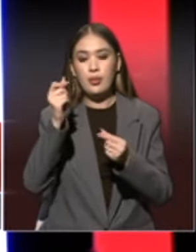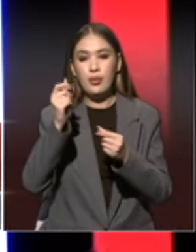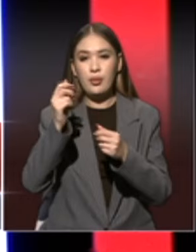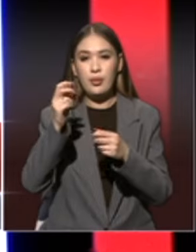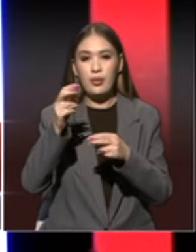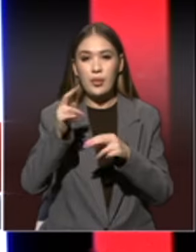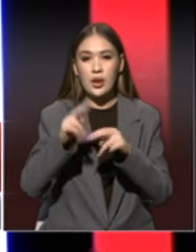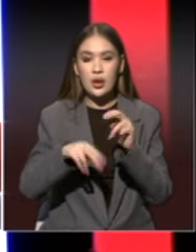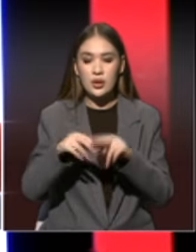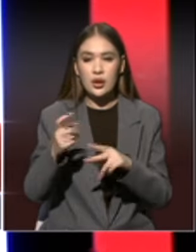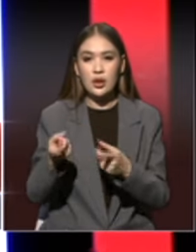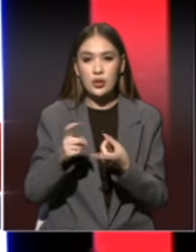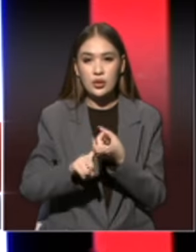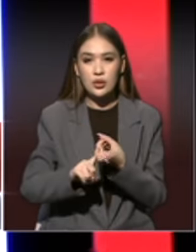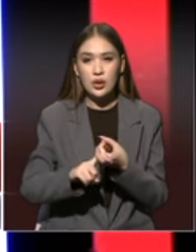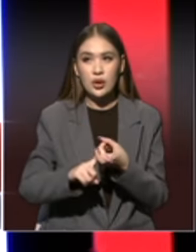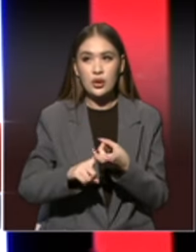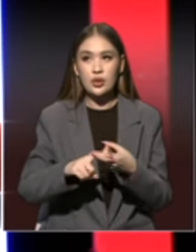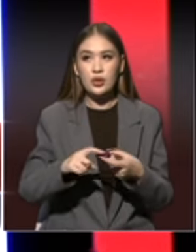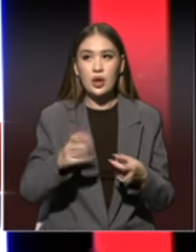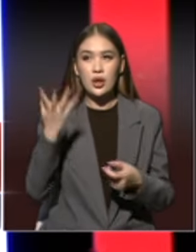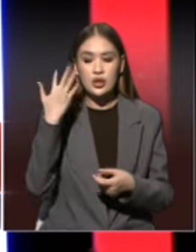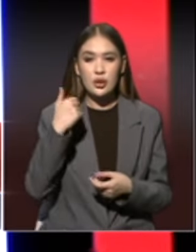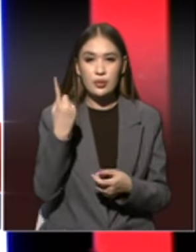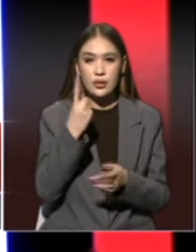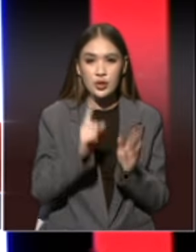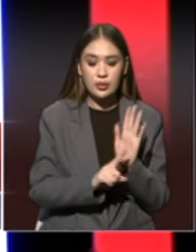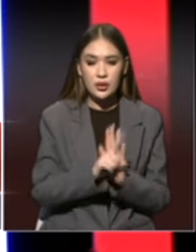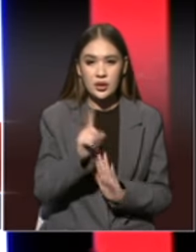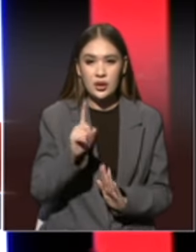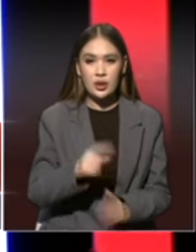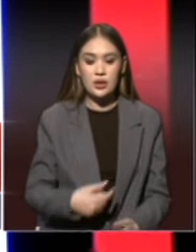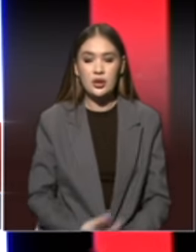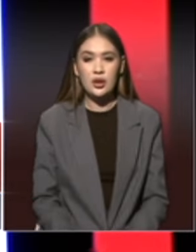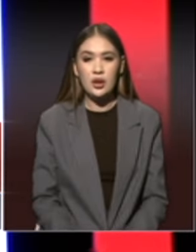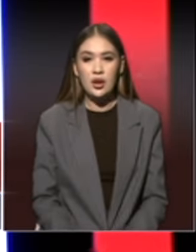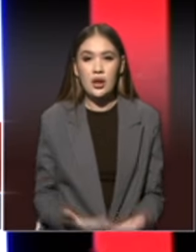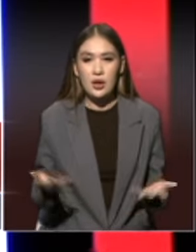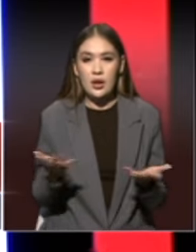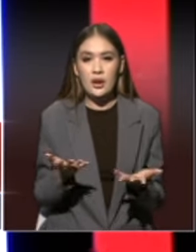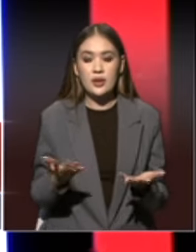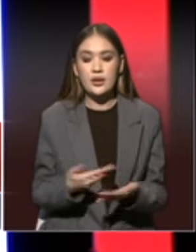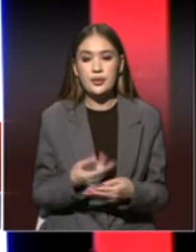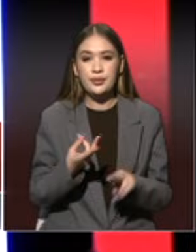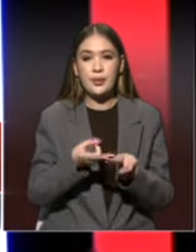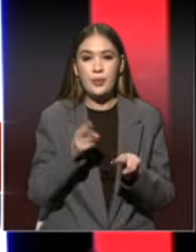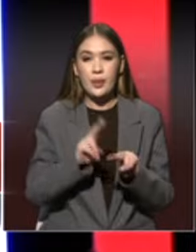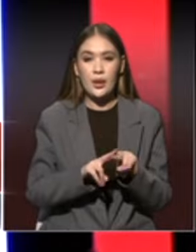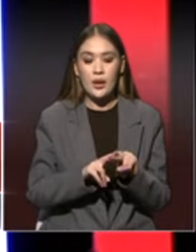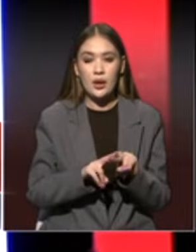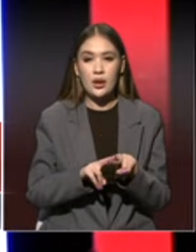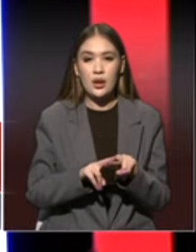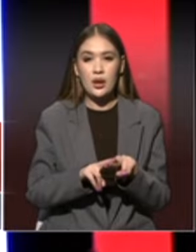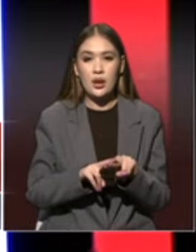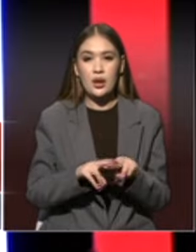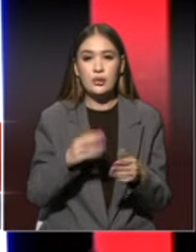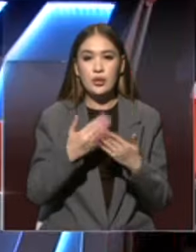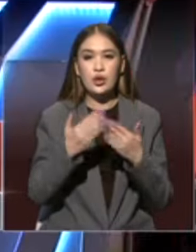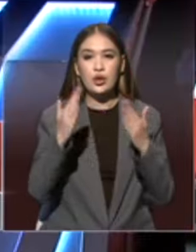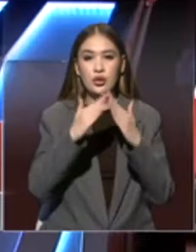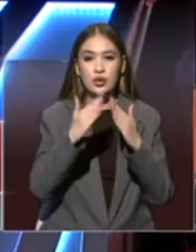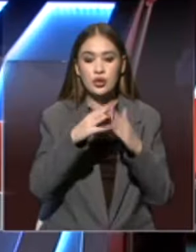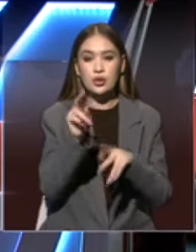үйдің құрылысы техникалық тексеру мен бағалаудан кейін басыла ма? Сосын жаңа мысалға үйдің жөндеу